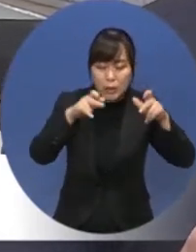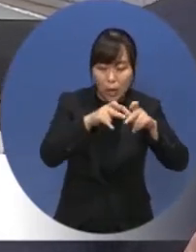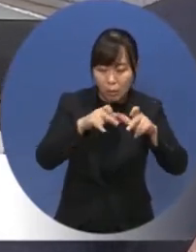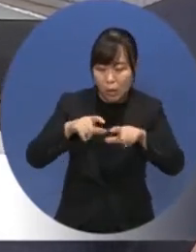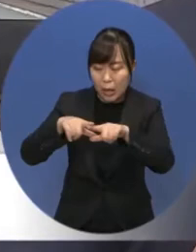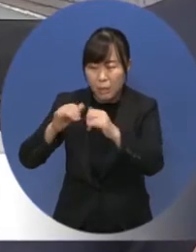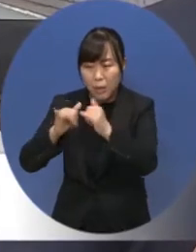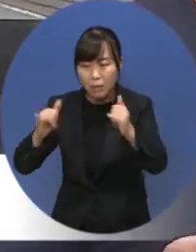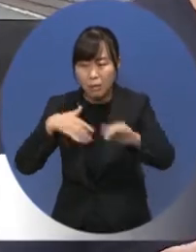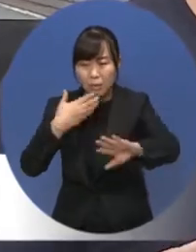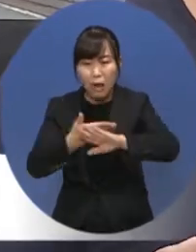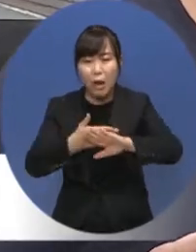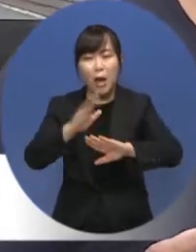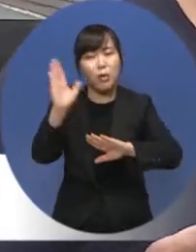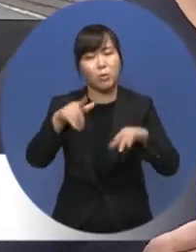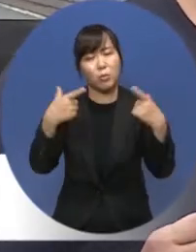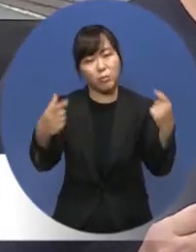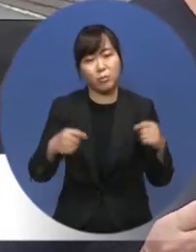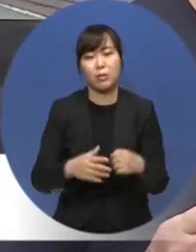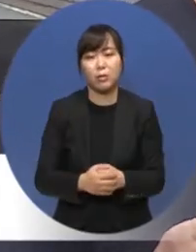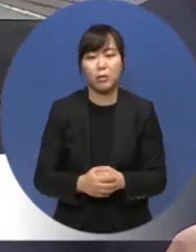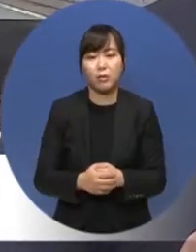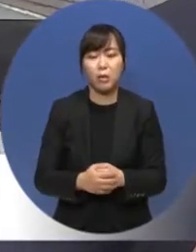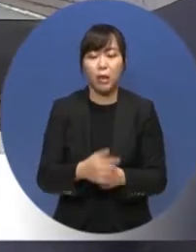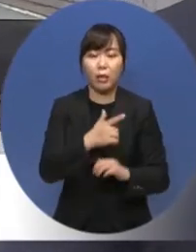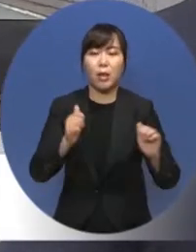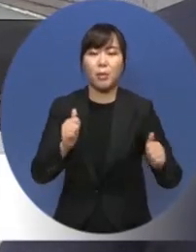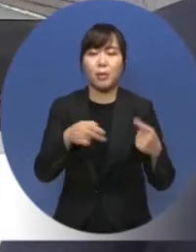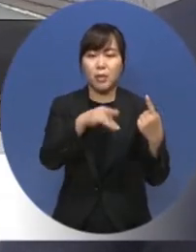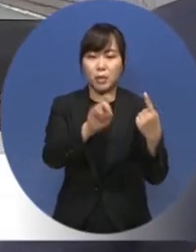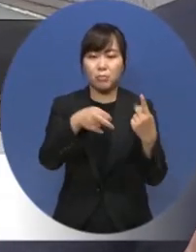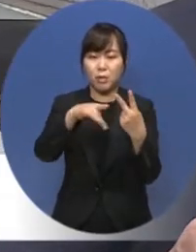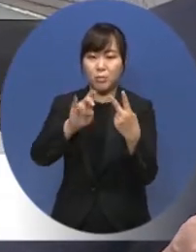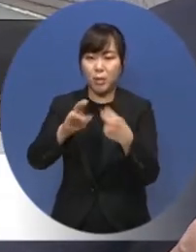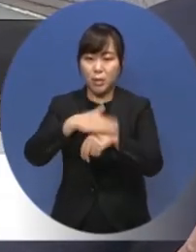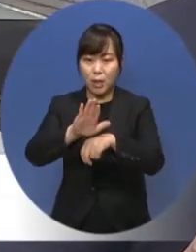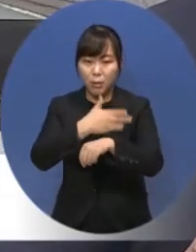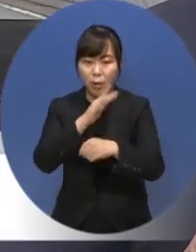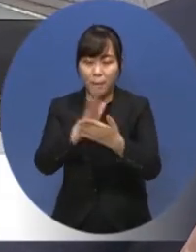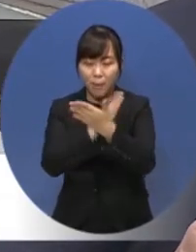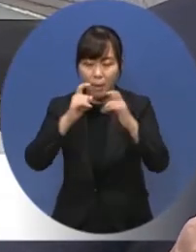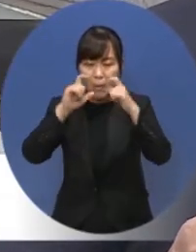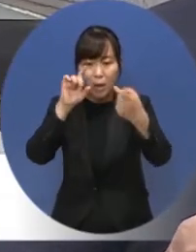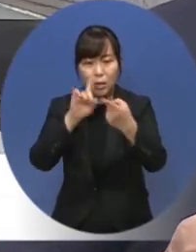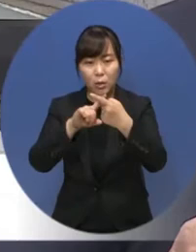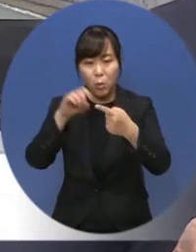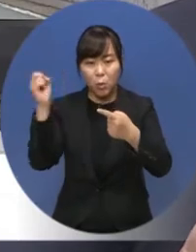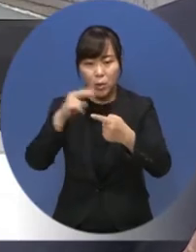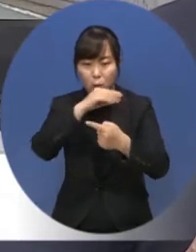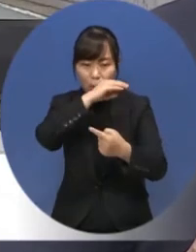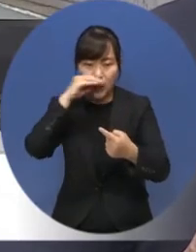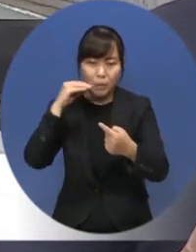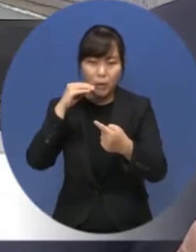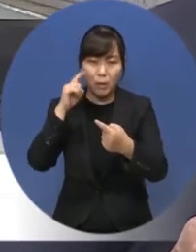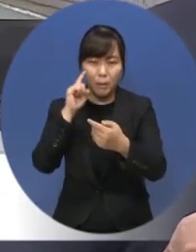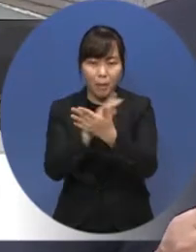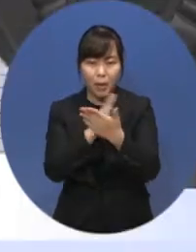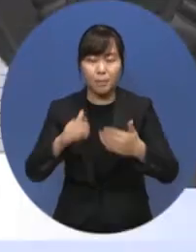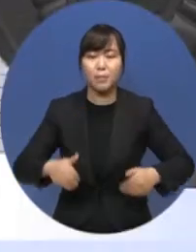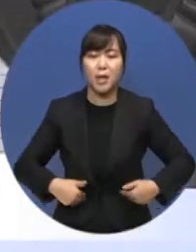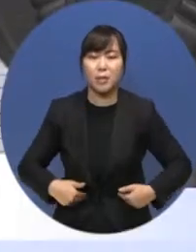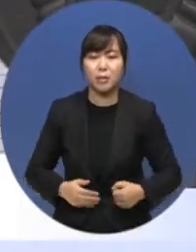다를 수가 없습니다. 대법원은 1심과 2심의 잘못된 판결에 대해서 반드시 바로잡는 판결을 해야 될